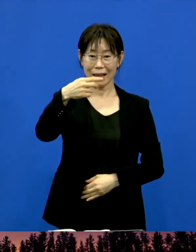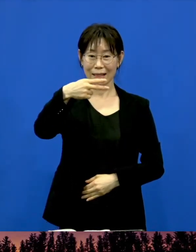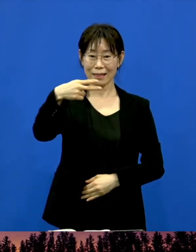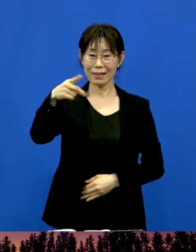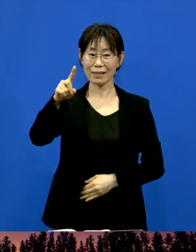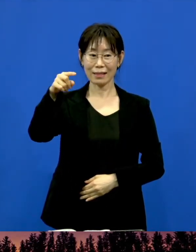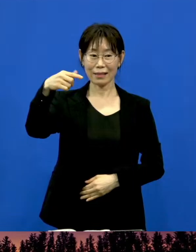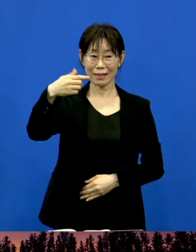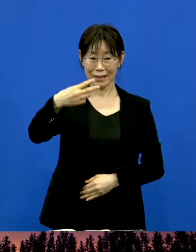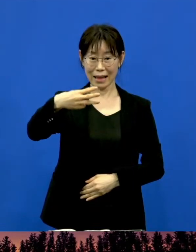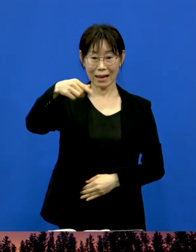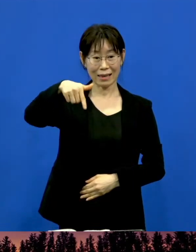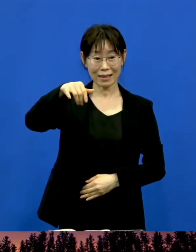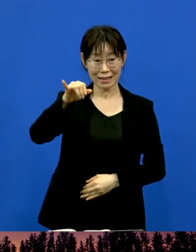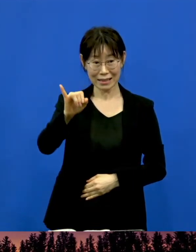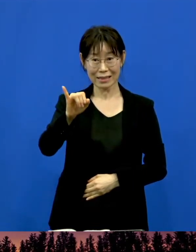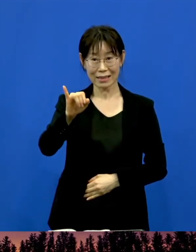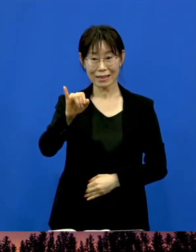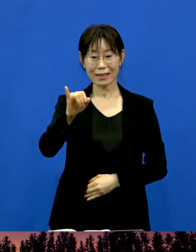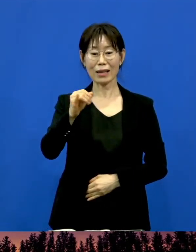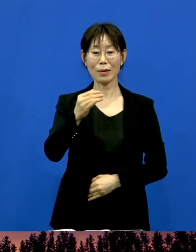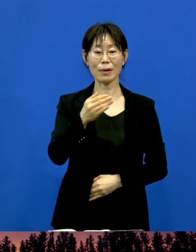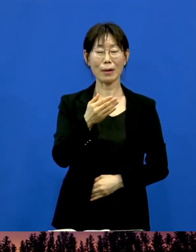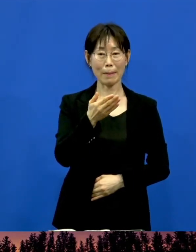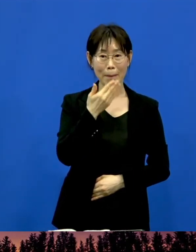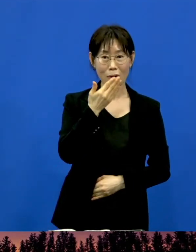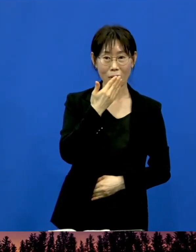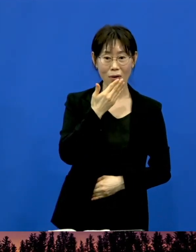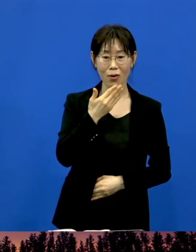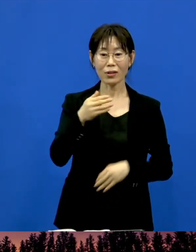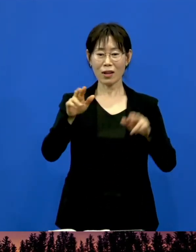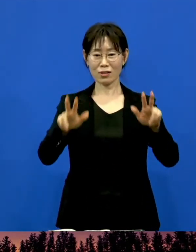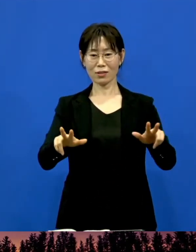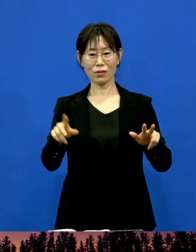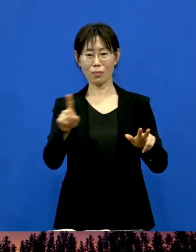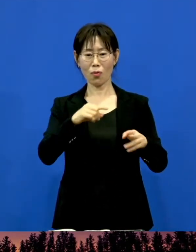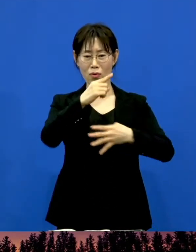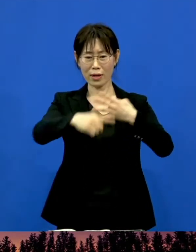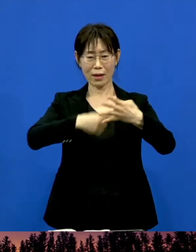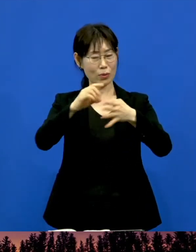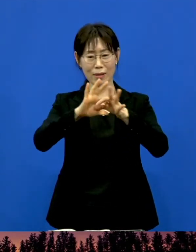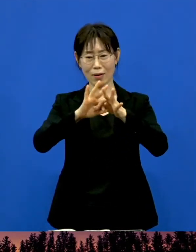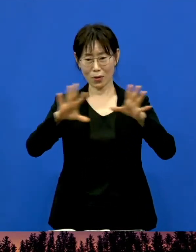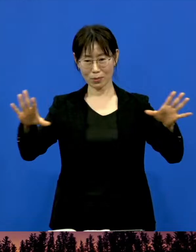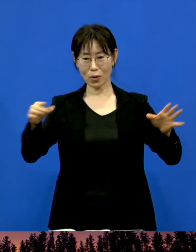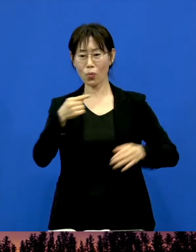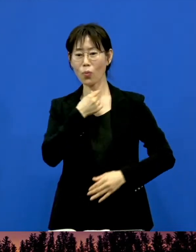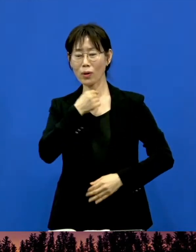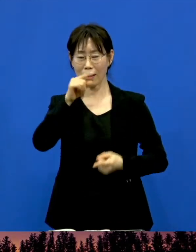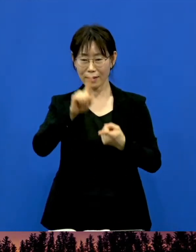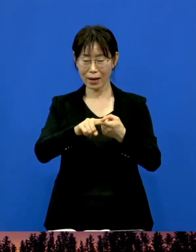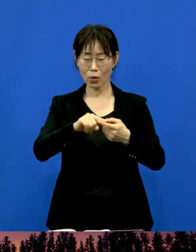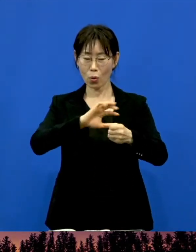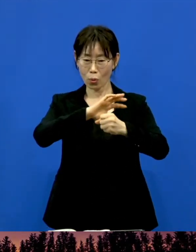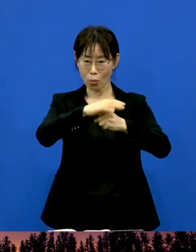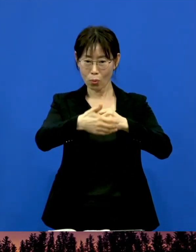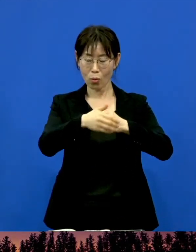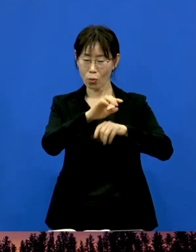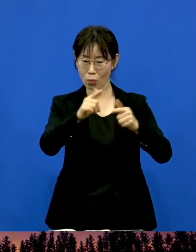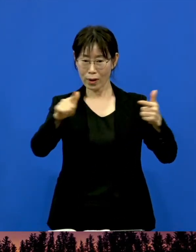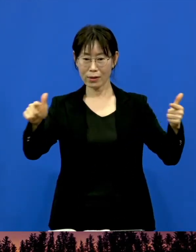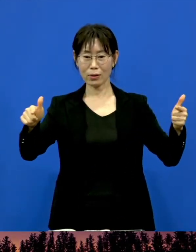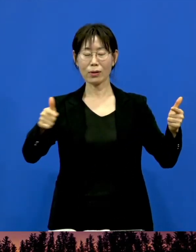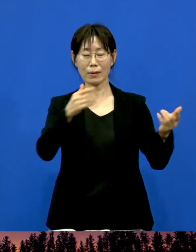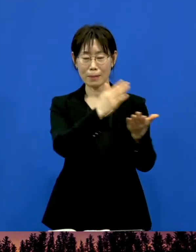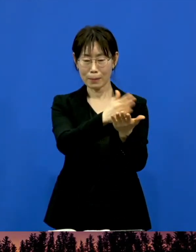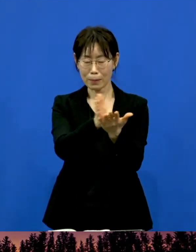없어. 다 수입하니까 anytime 돈만 있으면 언제든지 내 욕구를 만족시킬 수 있는 문화가 돼요. 그러니까